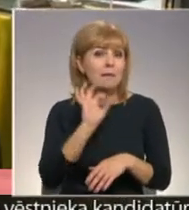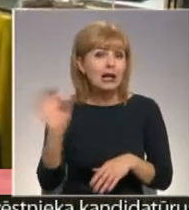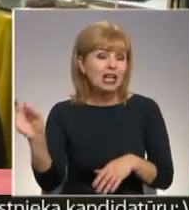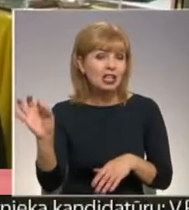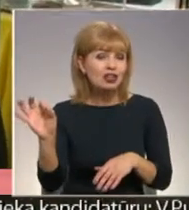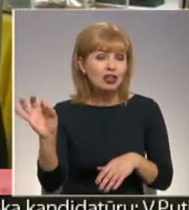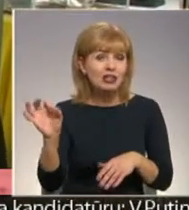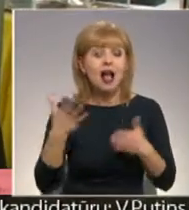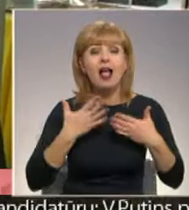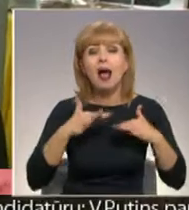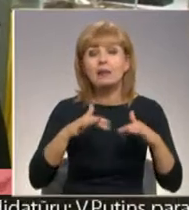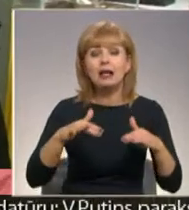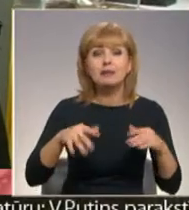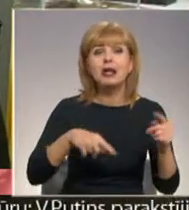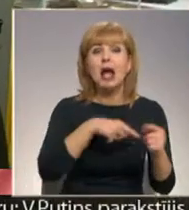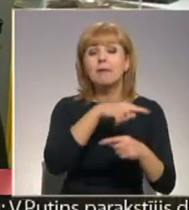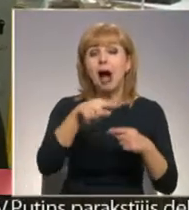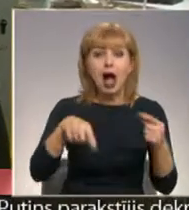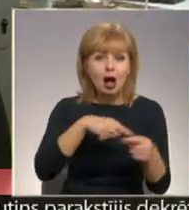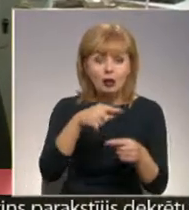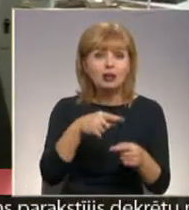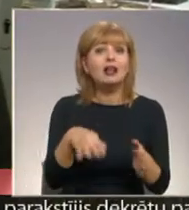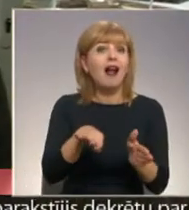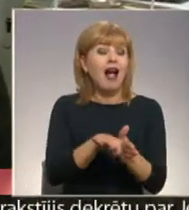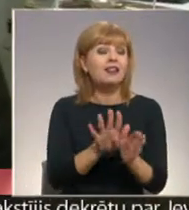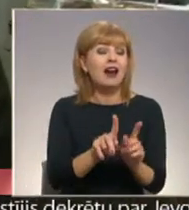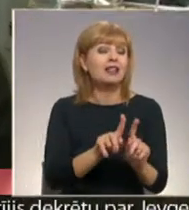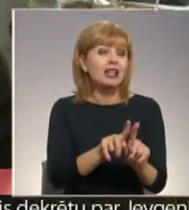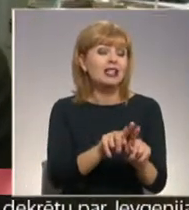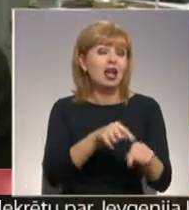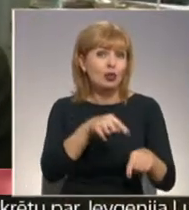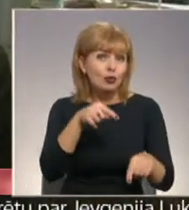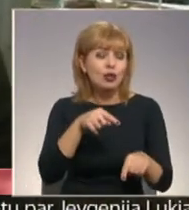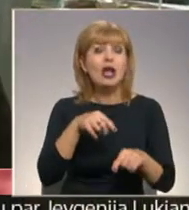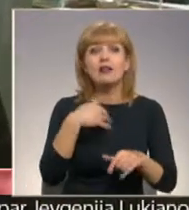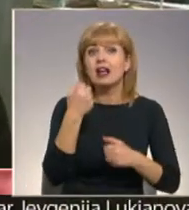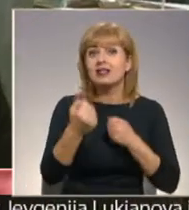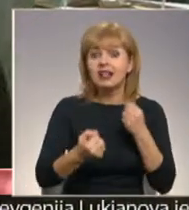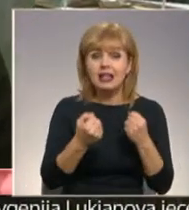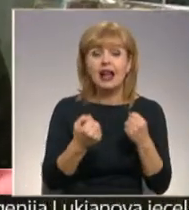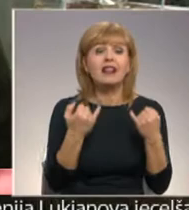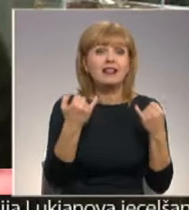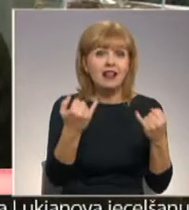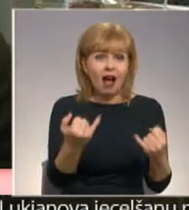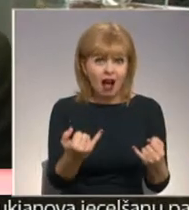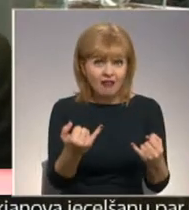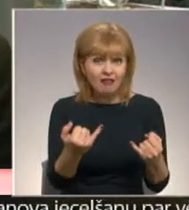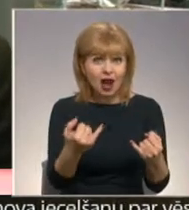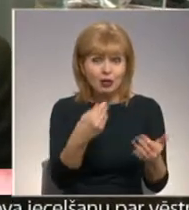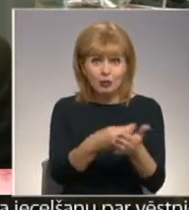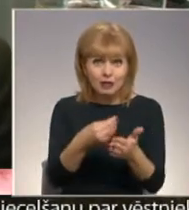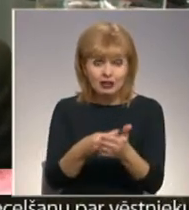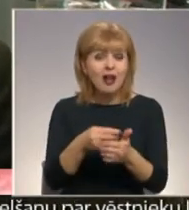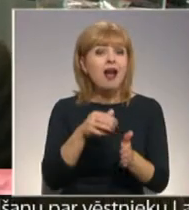labdarības maratons. Varat sekot līdzi paši klātienē. Ja sestdien, svētdien skrienat pirkt vēl dāvanas, nonāciet garām. 5